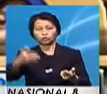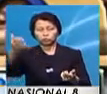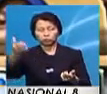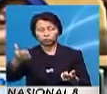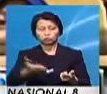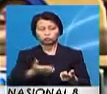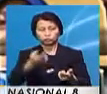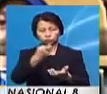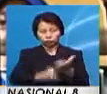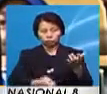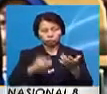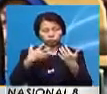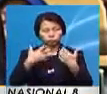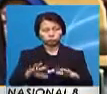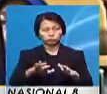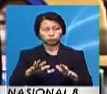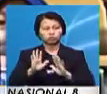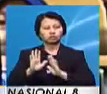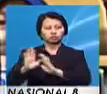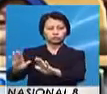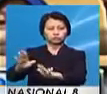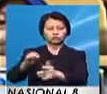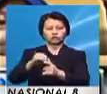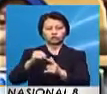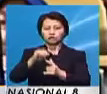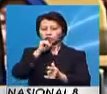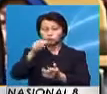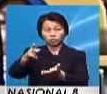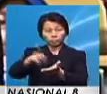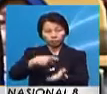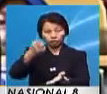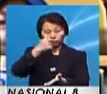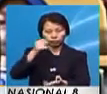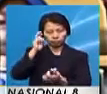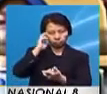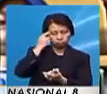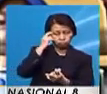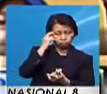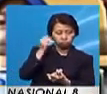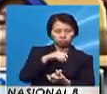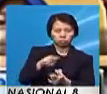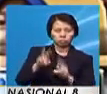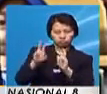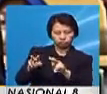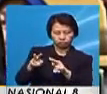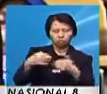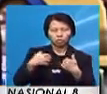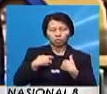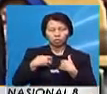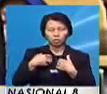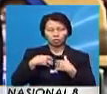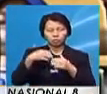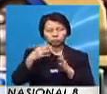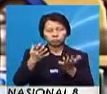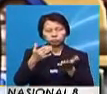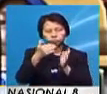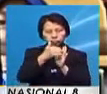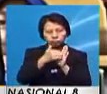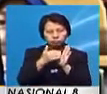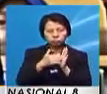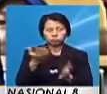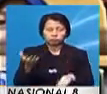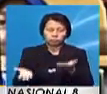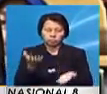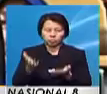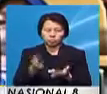cukai telah reject atau tidak dibayar kerana diragui dan disyaki mempunyai unsur-unsur yang